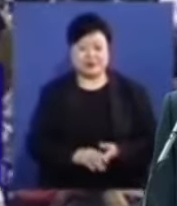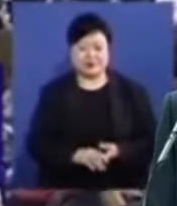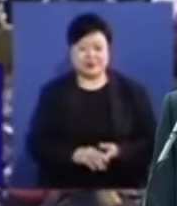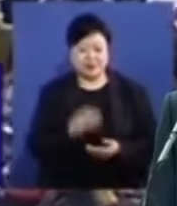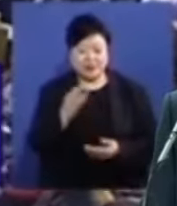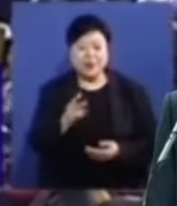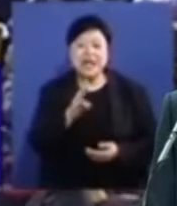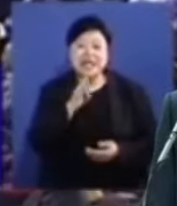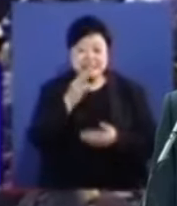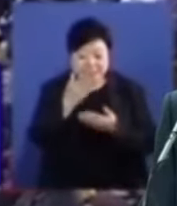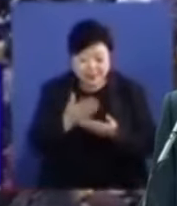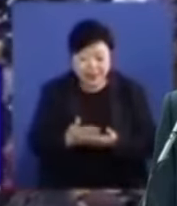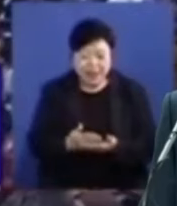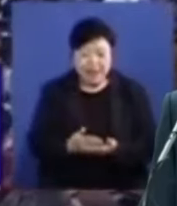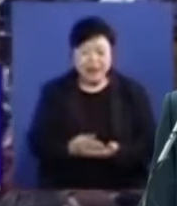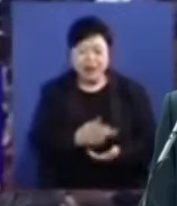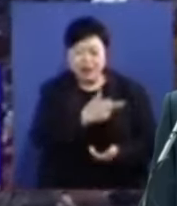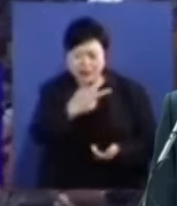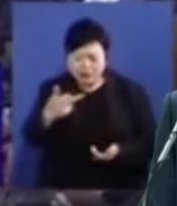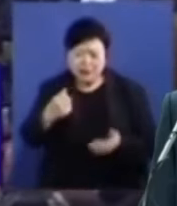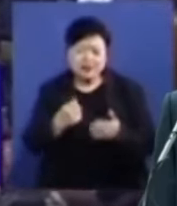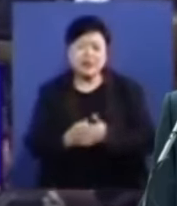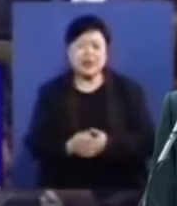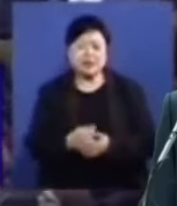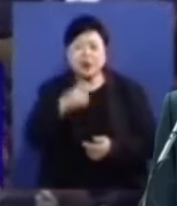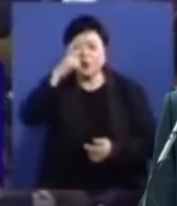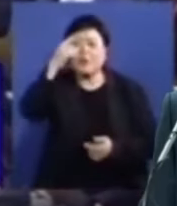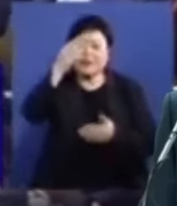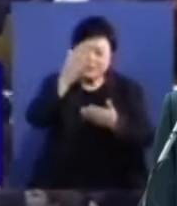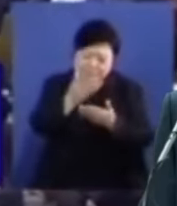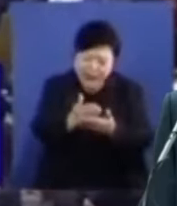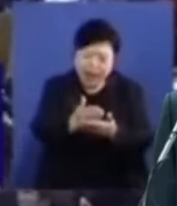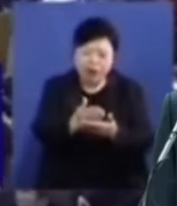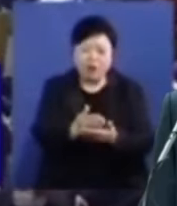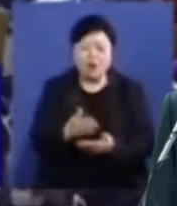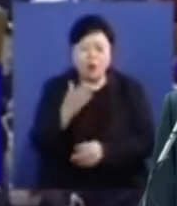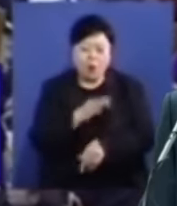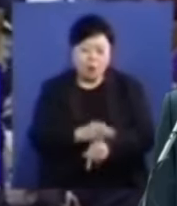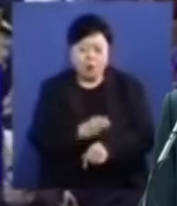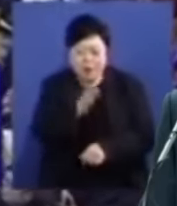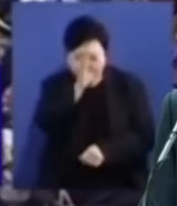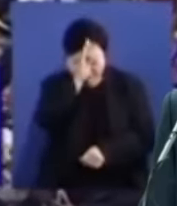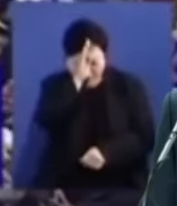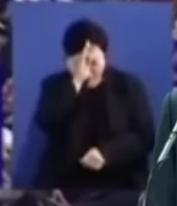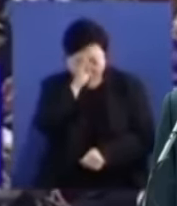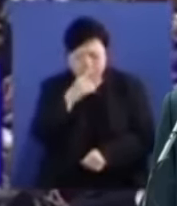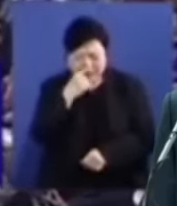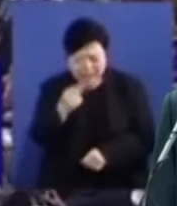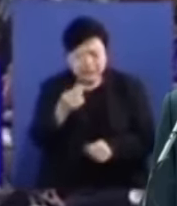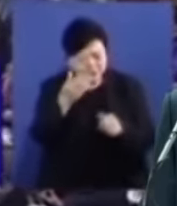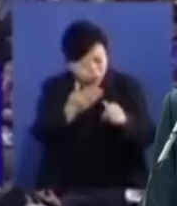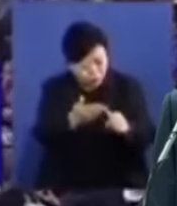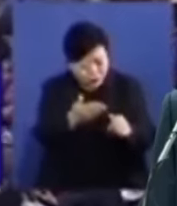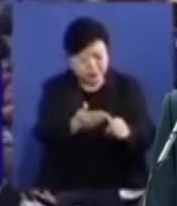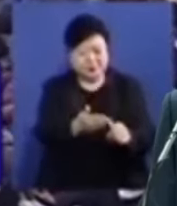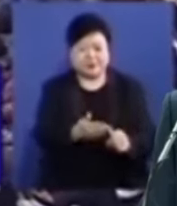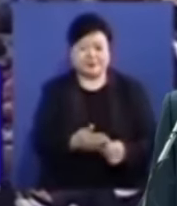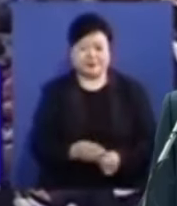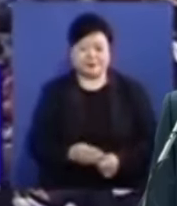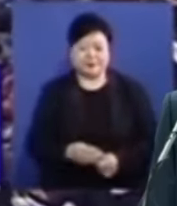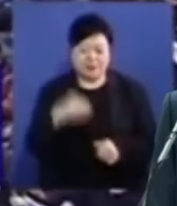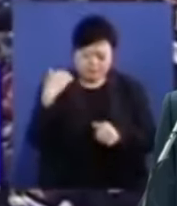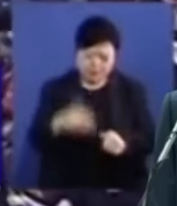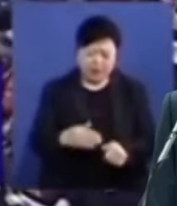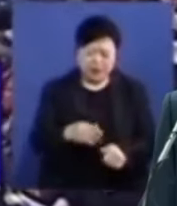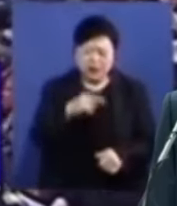여러 계시를 받은 것이 지극히 크므로 너무 자만하지 않게 하려고 내 육체의 가시 곧 사탄의 사자를 주었으니 이는 나를 쳐서